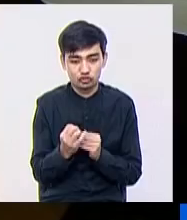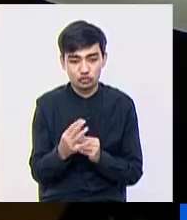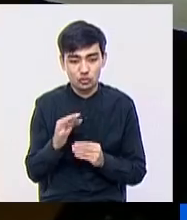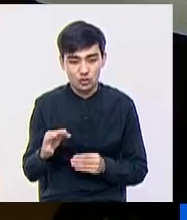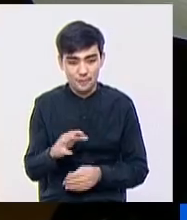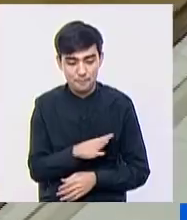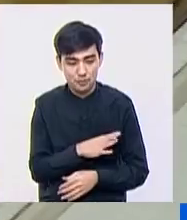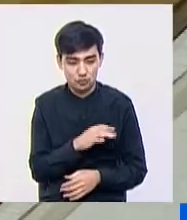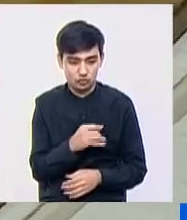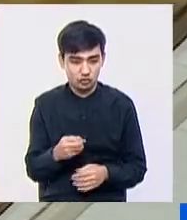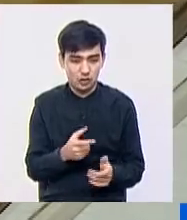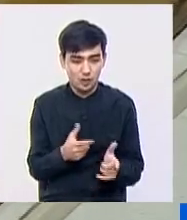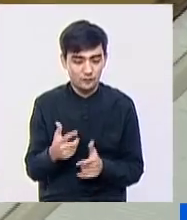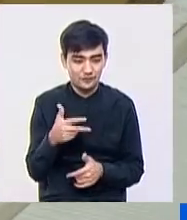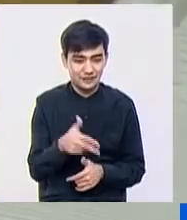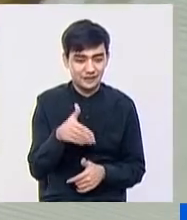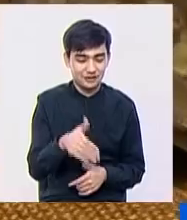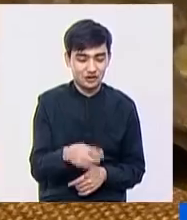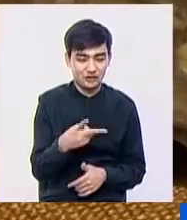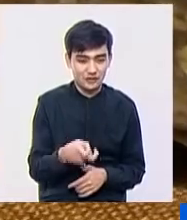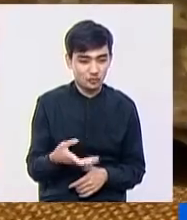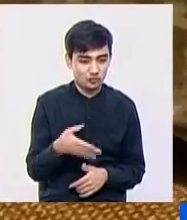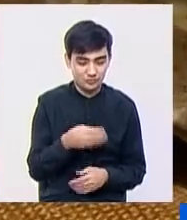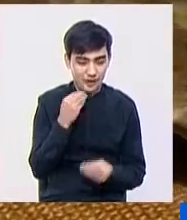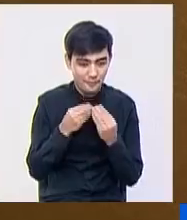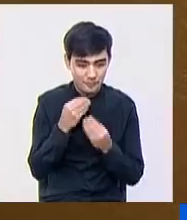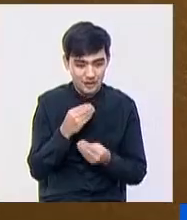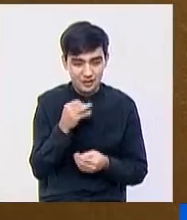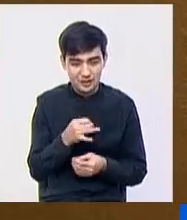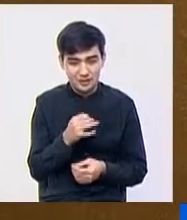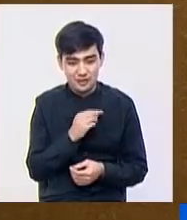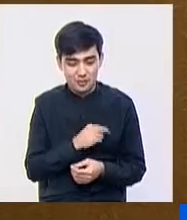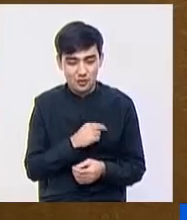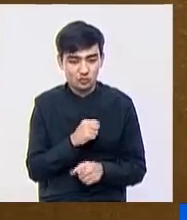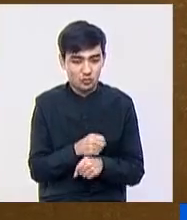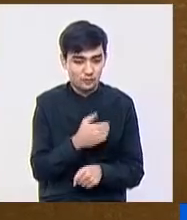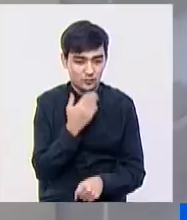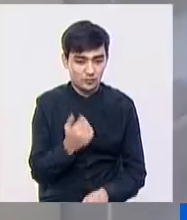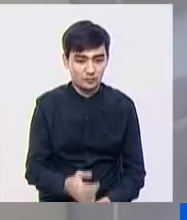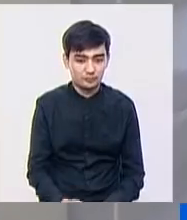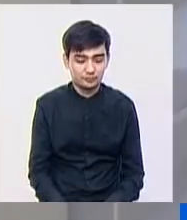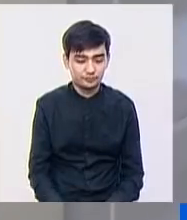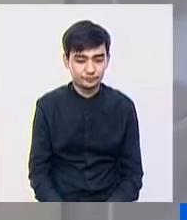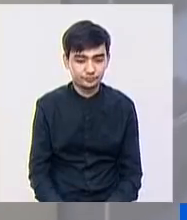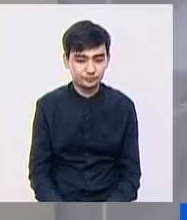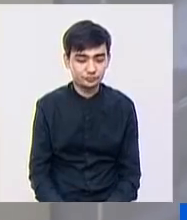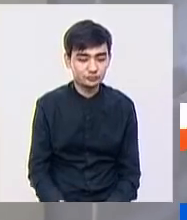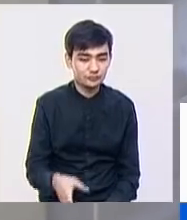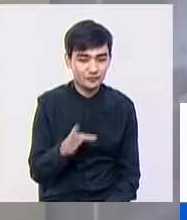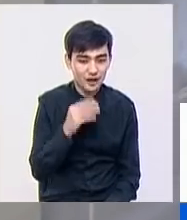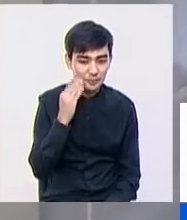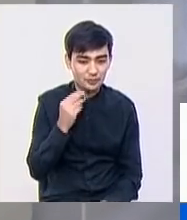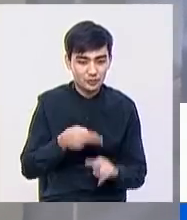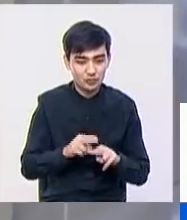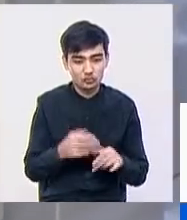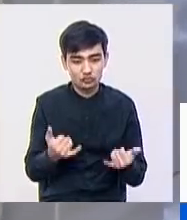было уже готово 3200 обедов и сухих пайков. Работа не останавливается. Все алматинцы и все, что